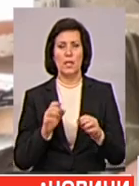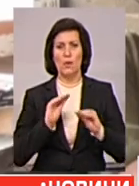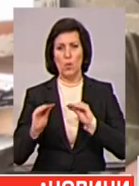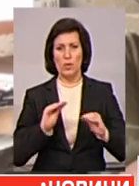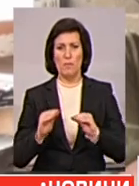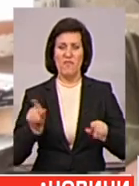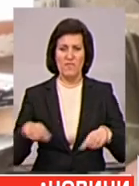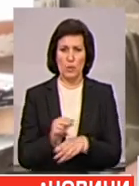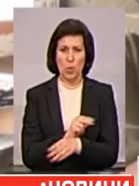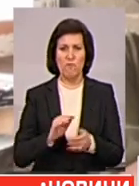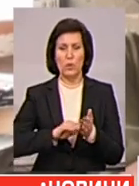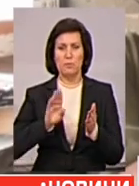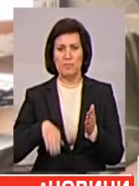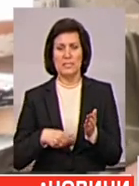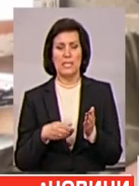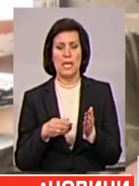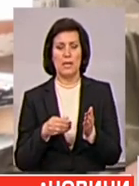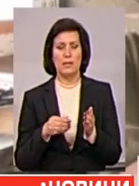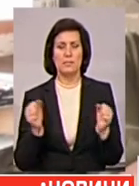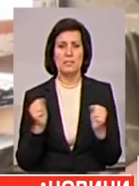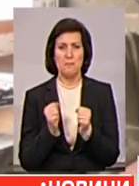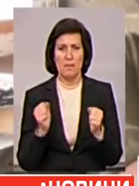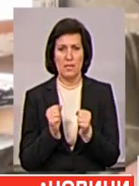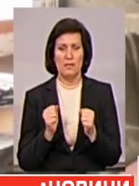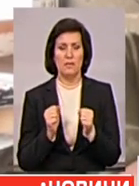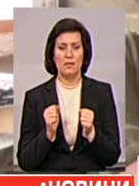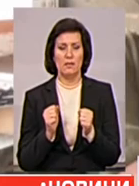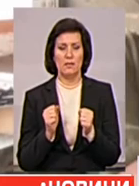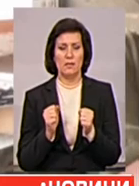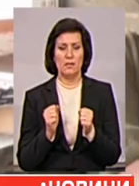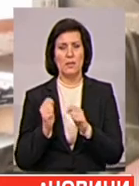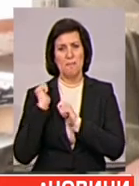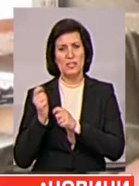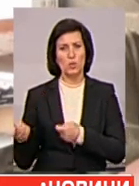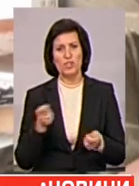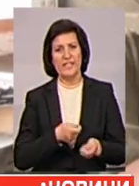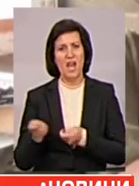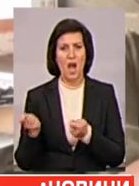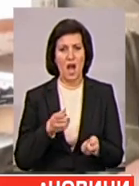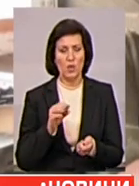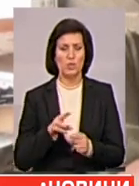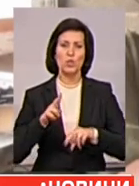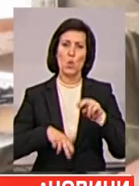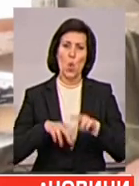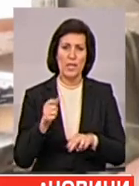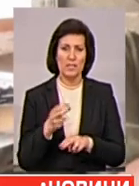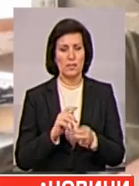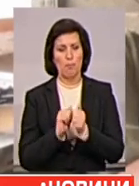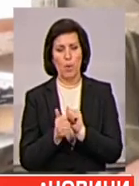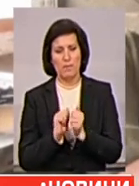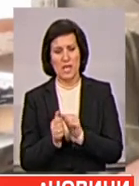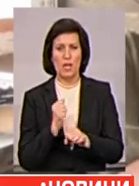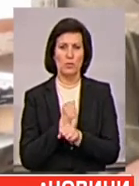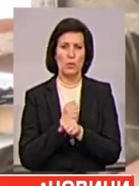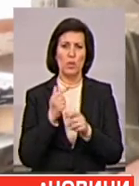позиції, відновлюють після зими. Мішочки тягають, строються, поміняли, зробили